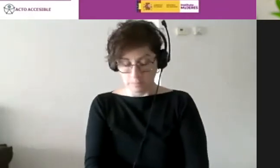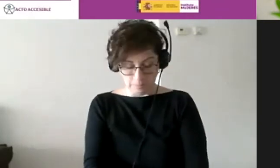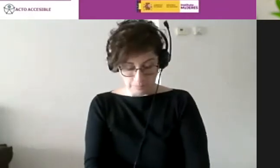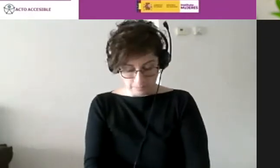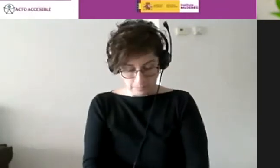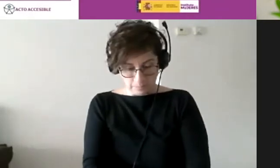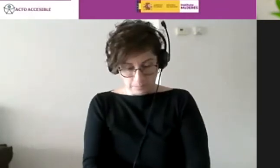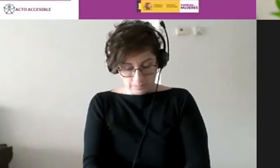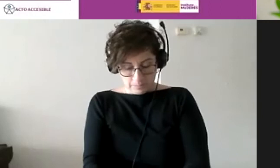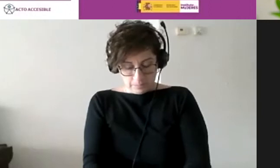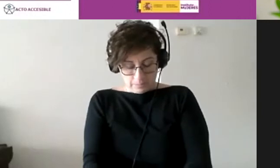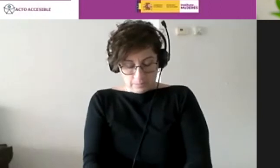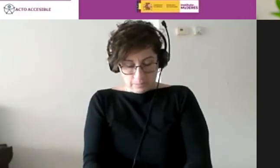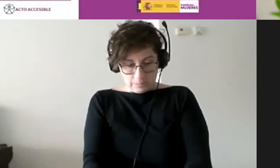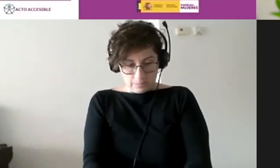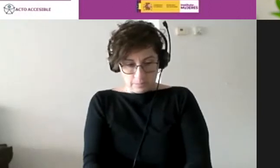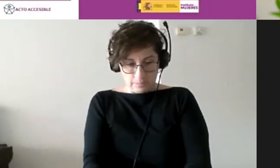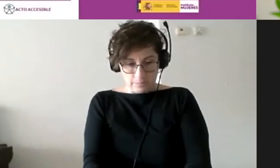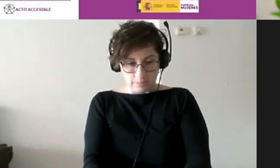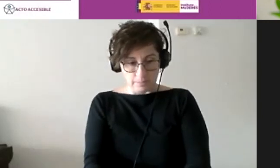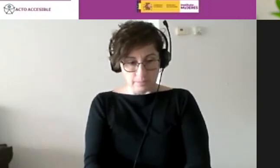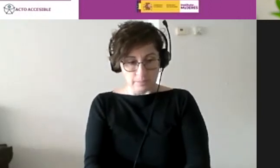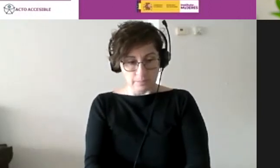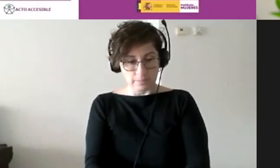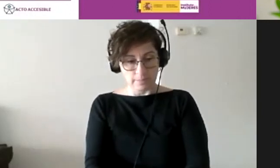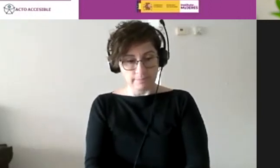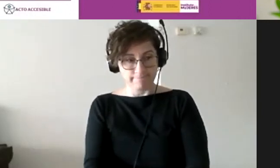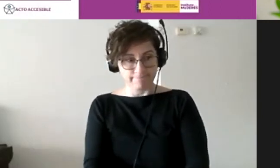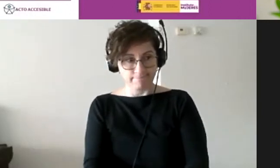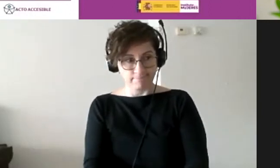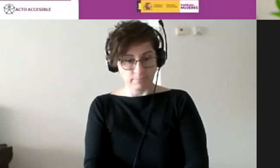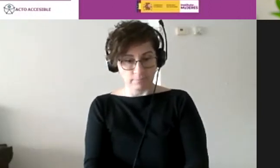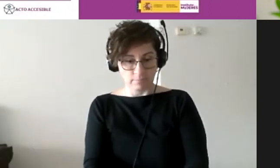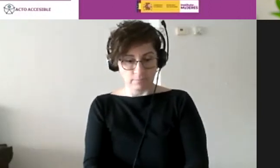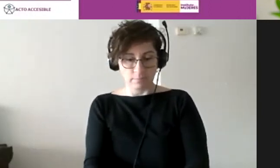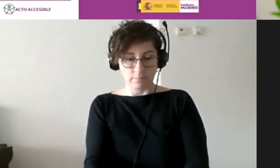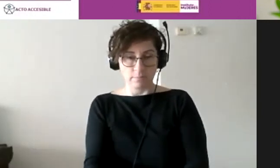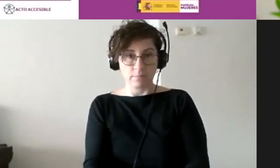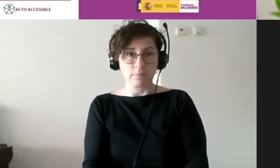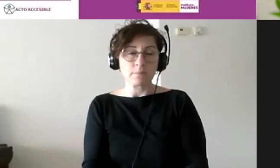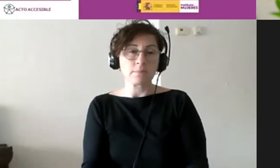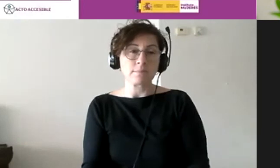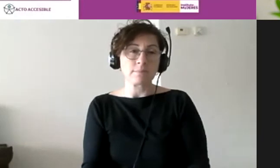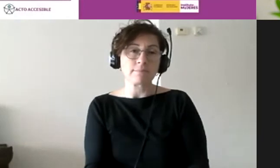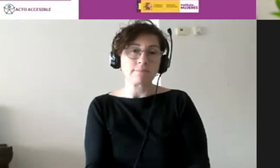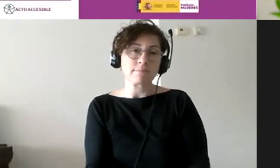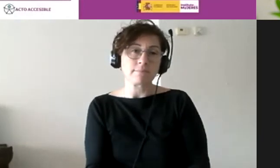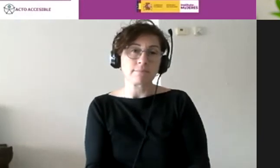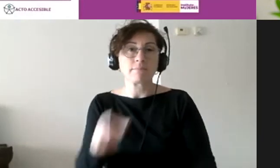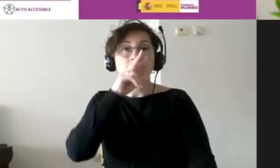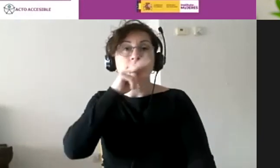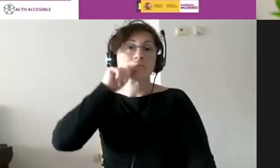также вывозить людей, потому что выезжают полностью все